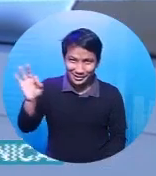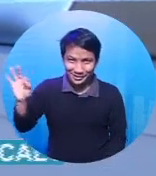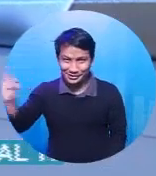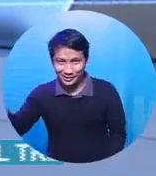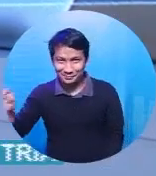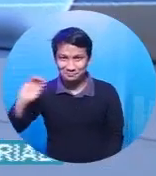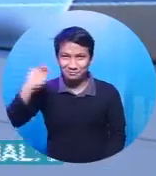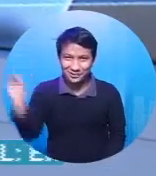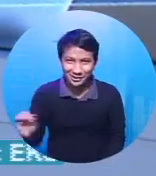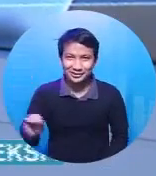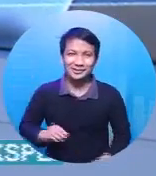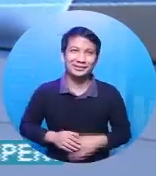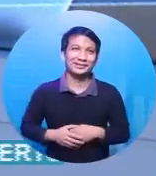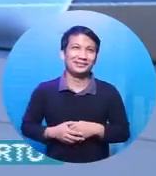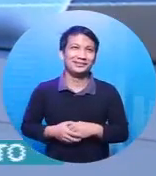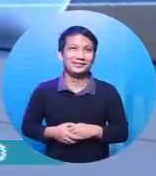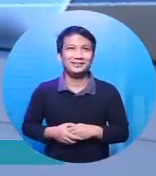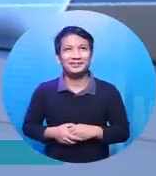99.9999999999999%